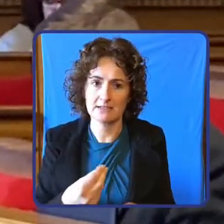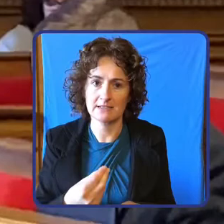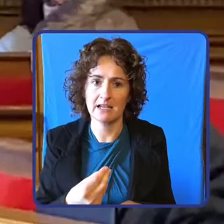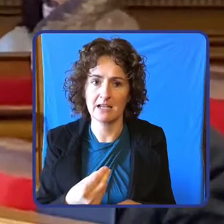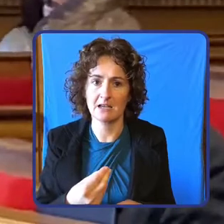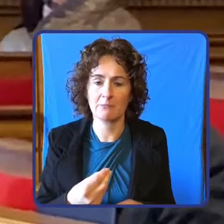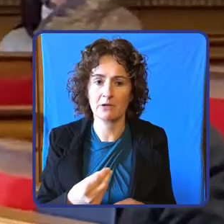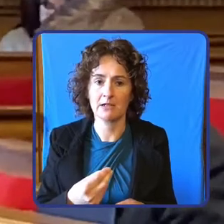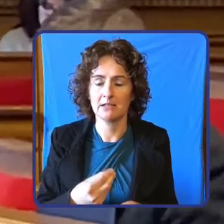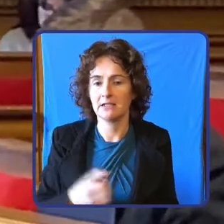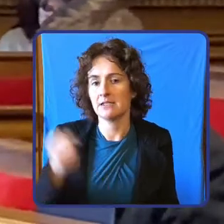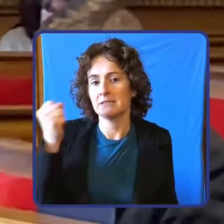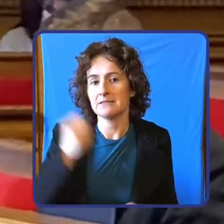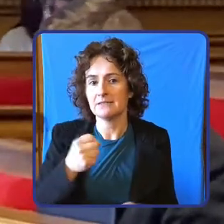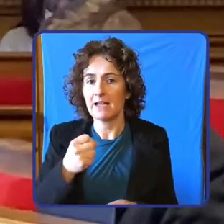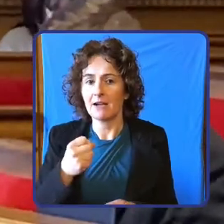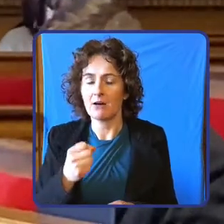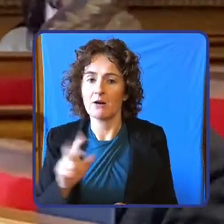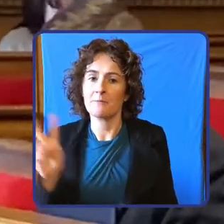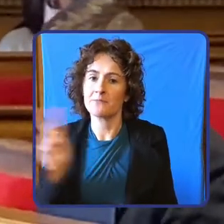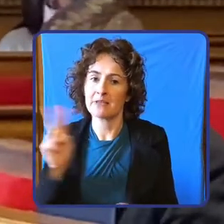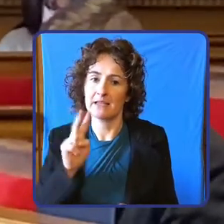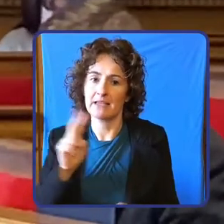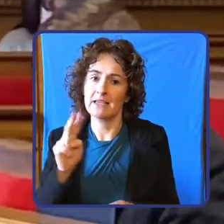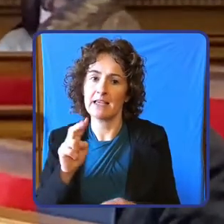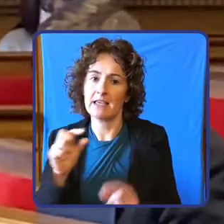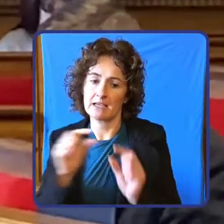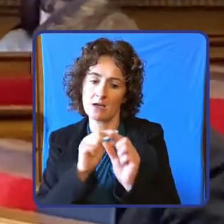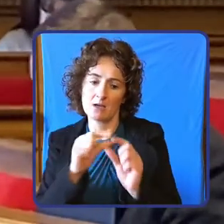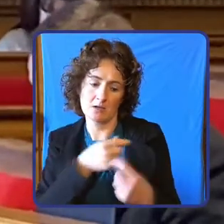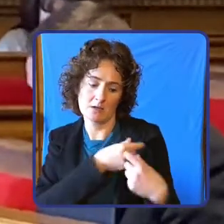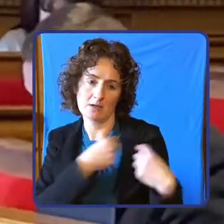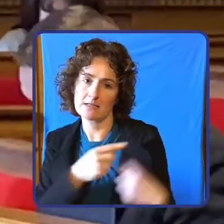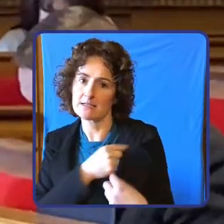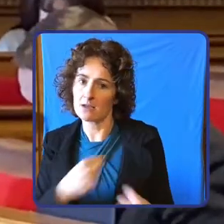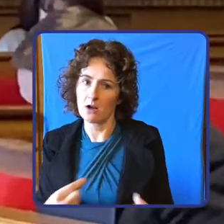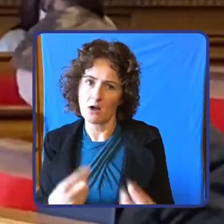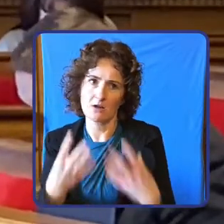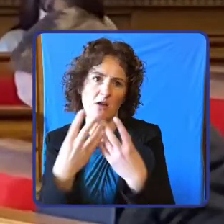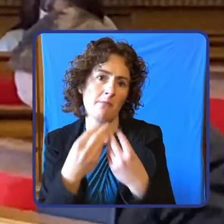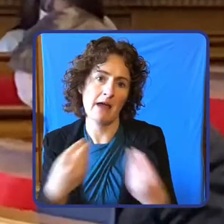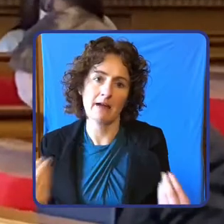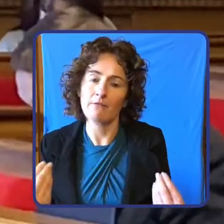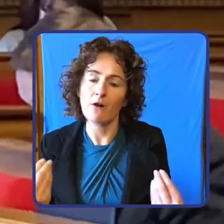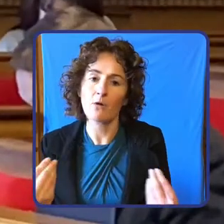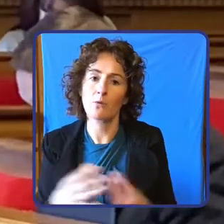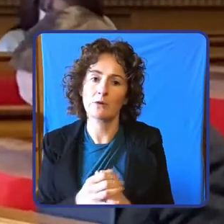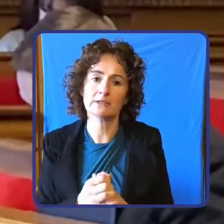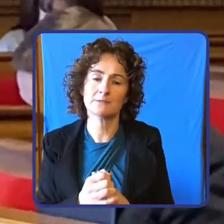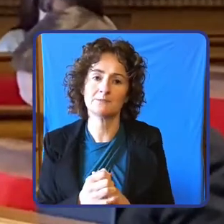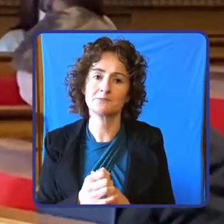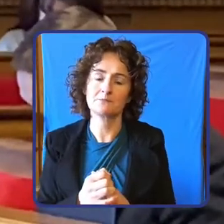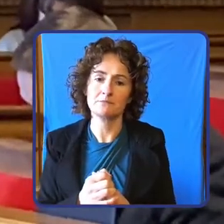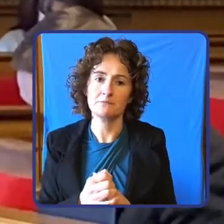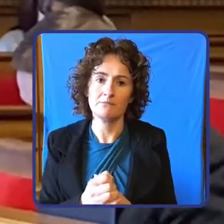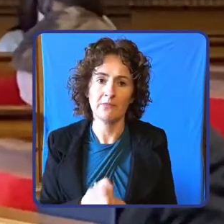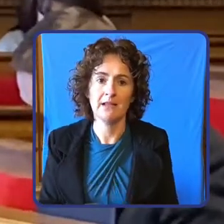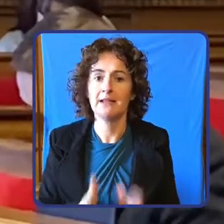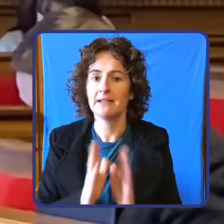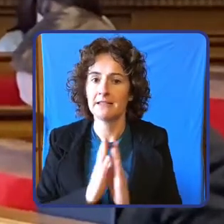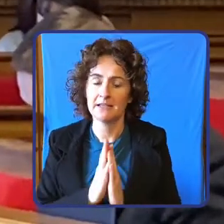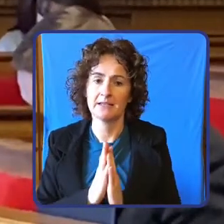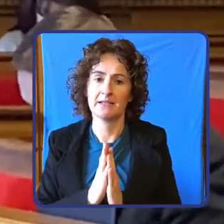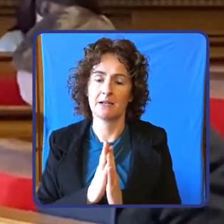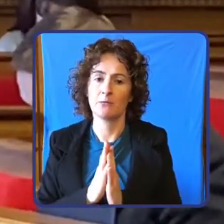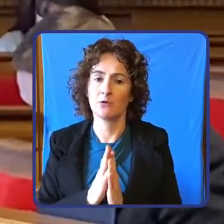megfakult a kék szalagi, ami ki van rakva. Talán oda kellene figyelni arra, hogy az önkormányzati, illetve a polgármesteri hivatal úgy végezze a